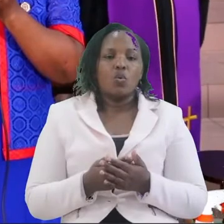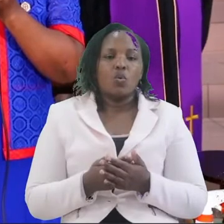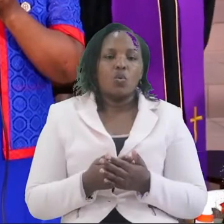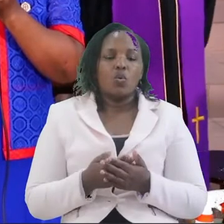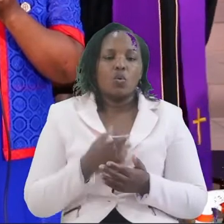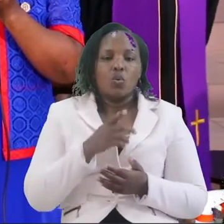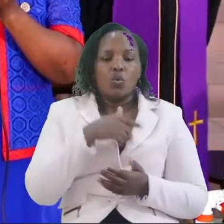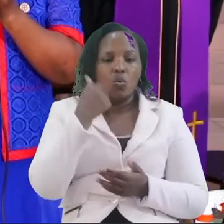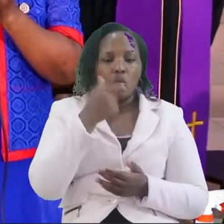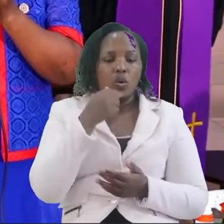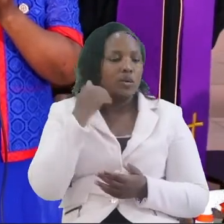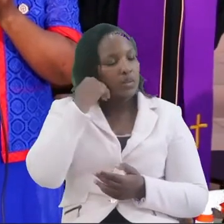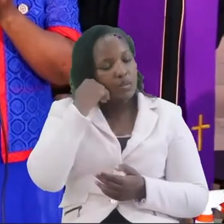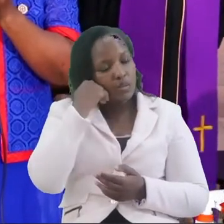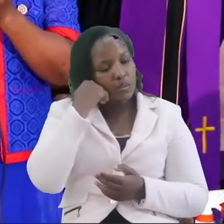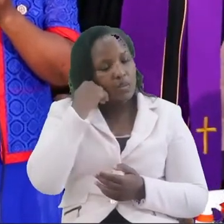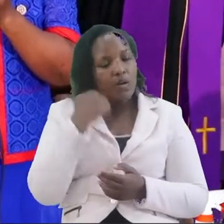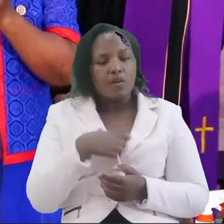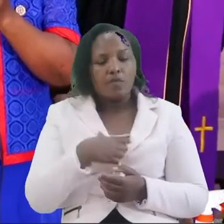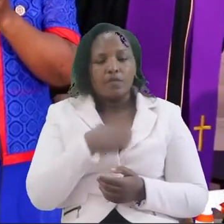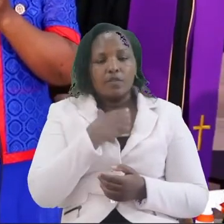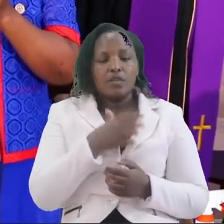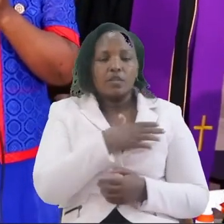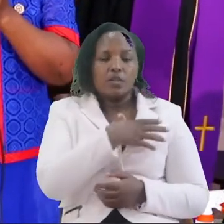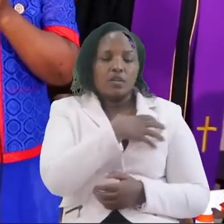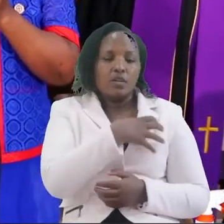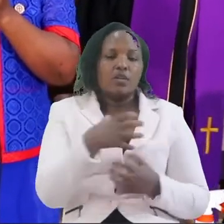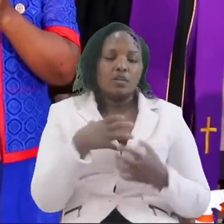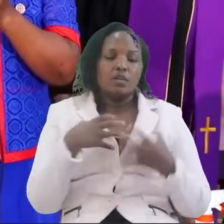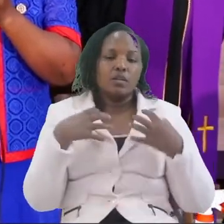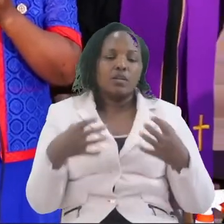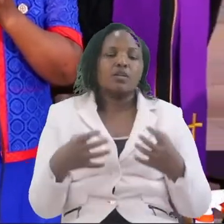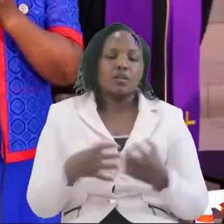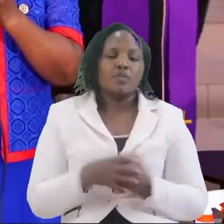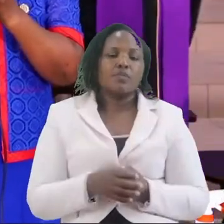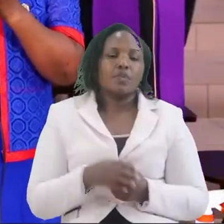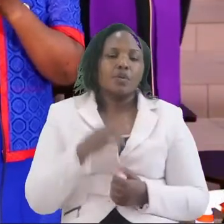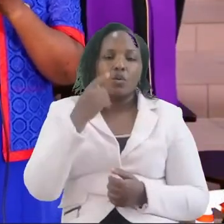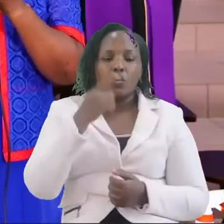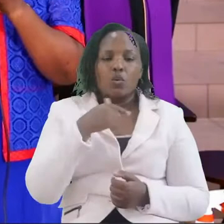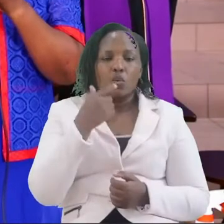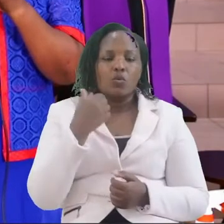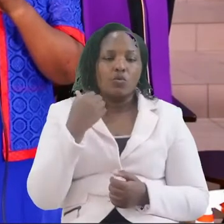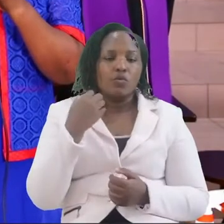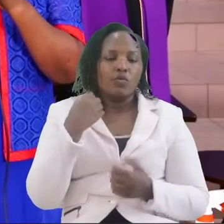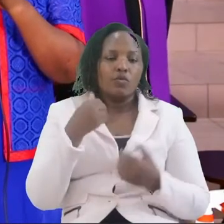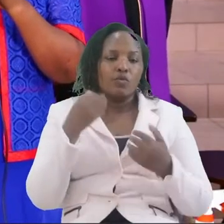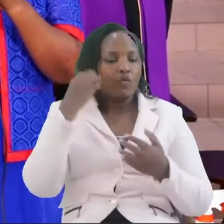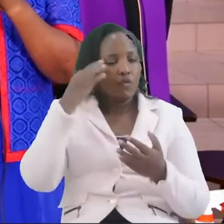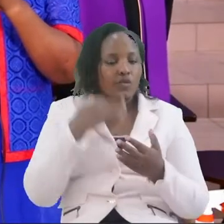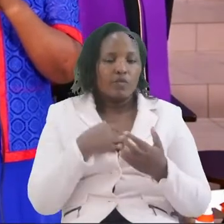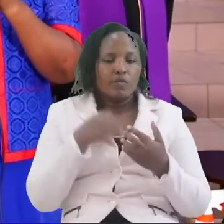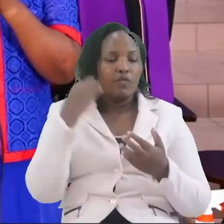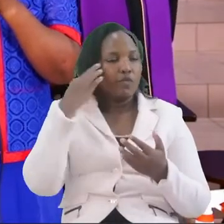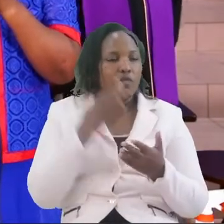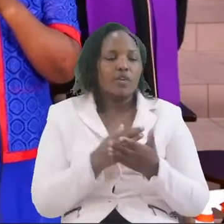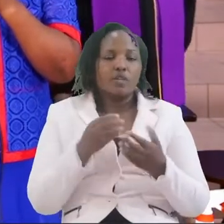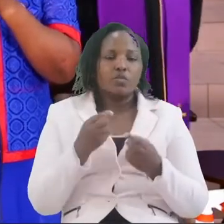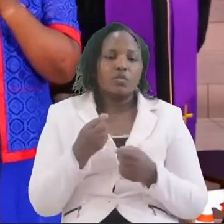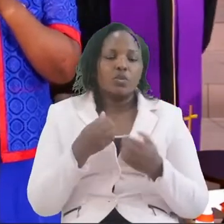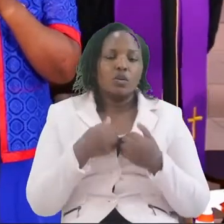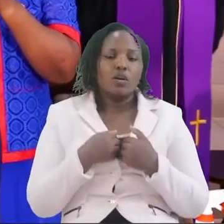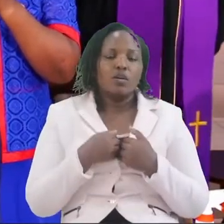ajili ya magonjwa Mungu wetu atembelee na uweze kuwaponya. Wale wamelemewa kwa sababu ya kuwa na imani ndogo Mungu wetu